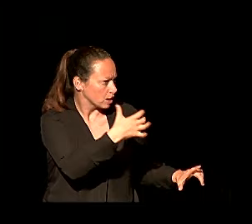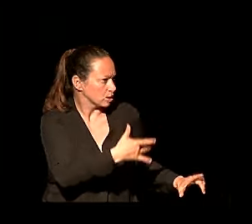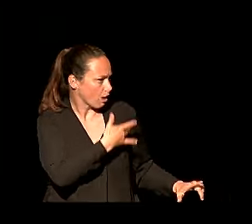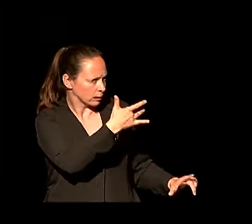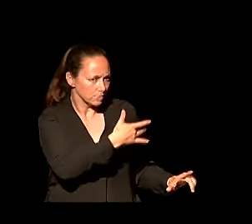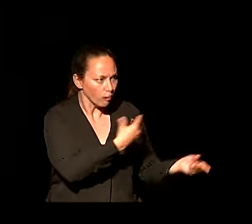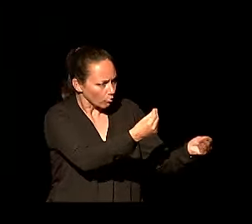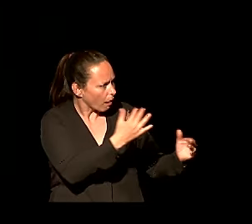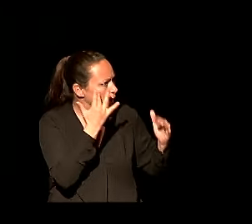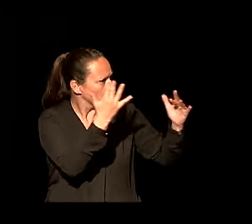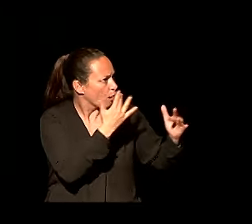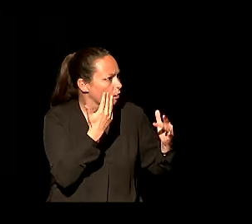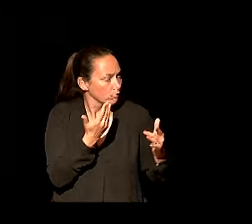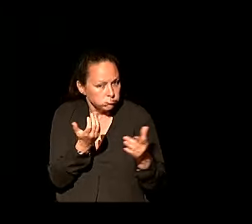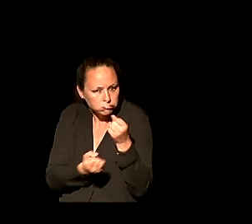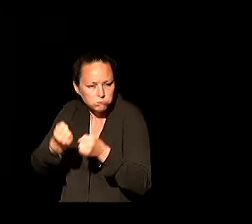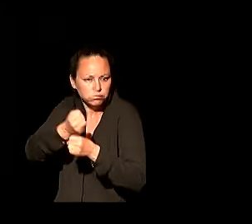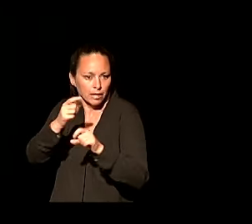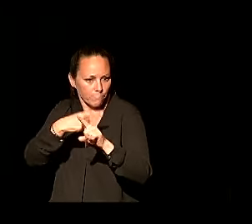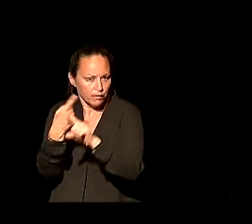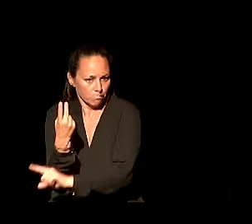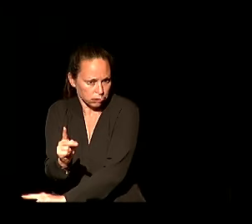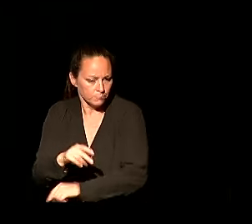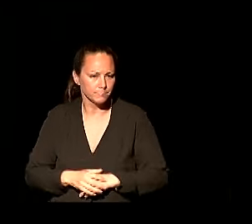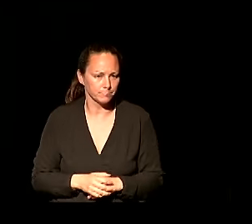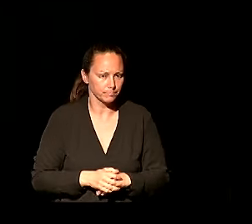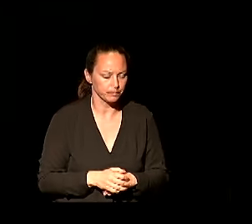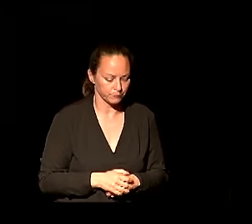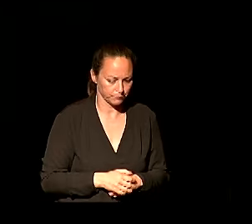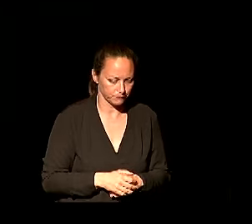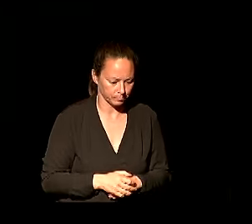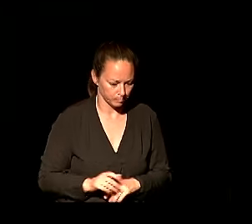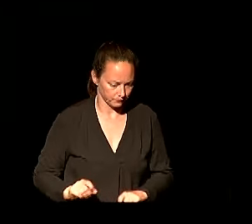pour tous ces films. On retrouve par ailleurs